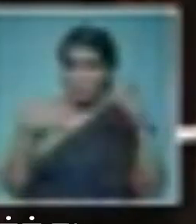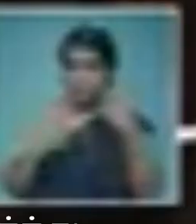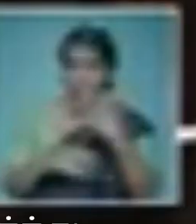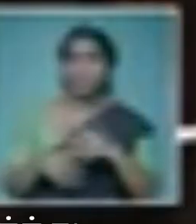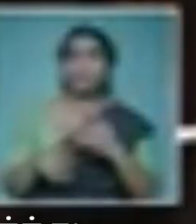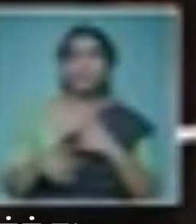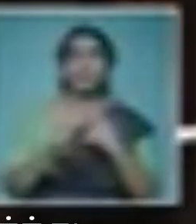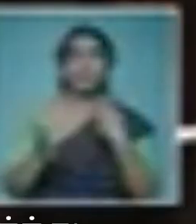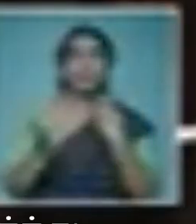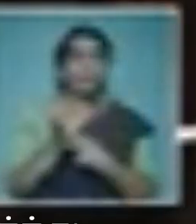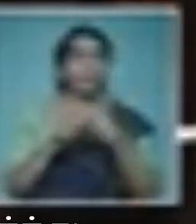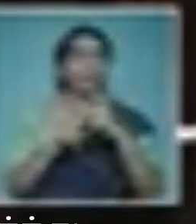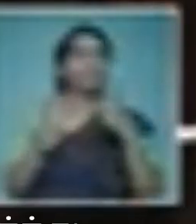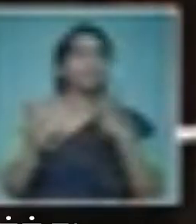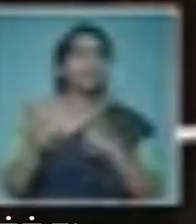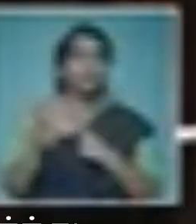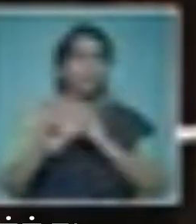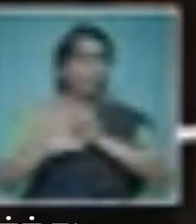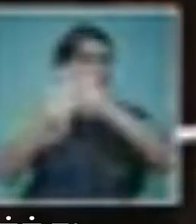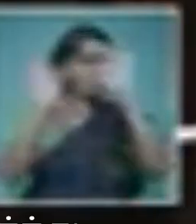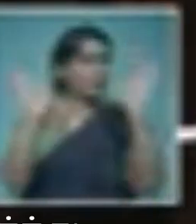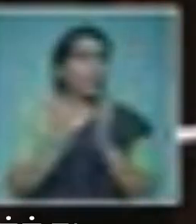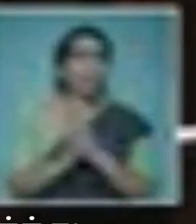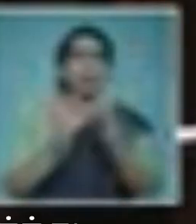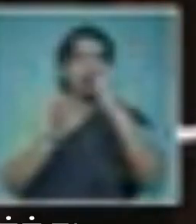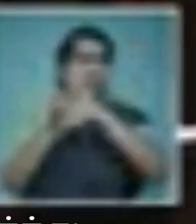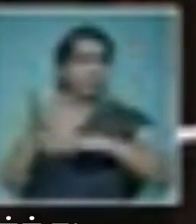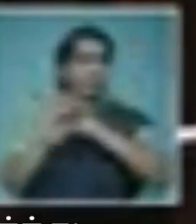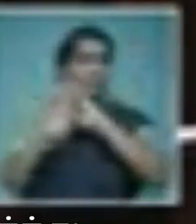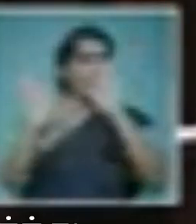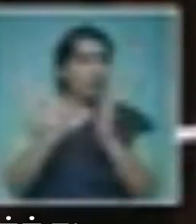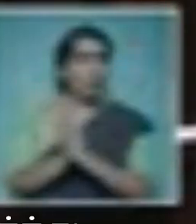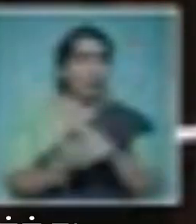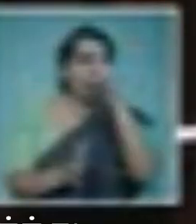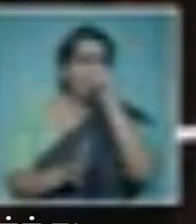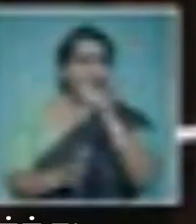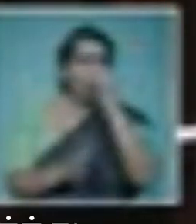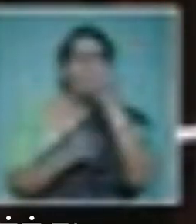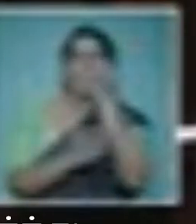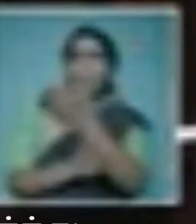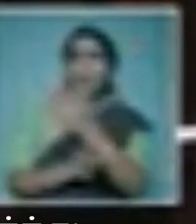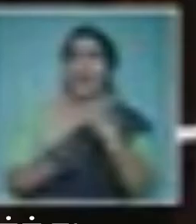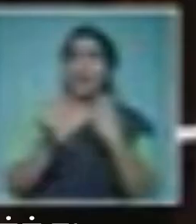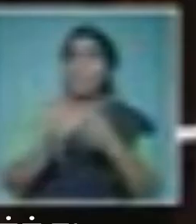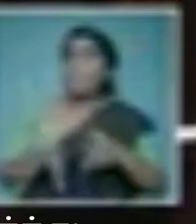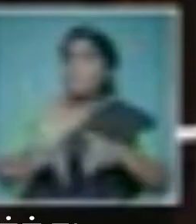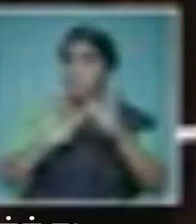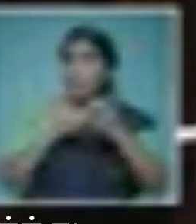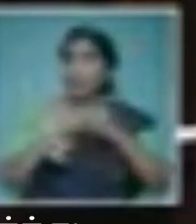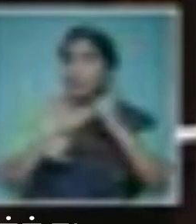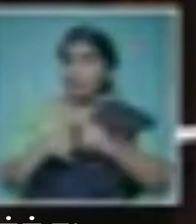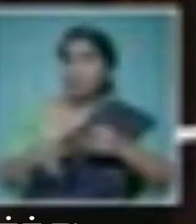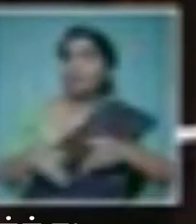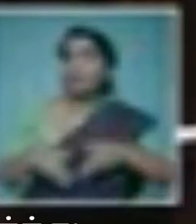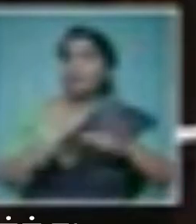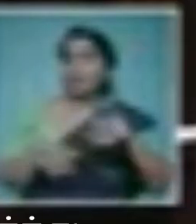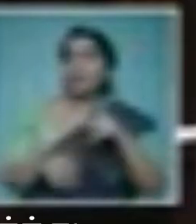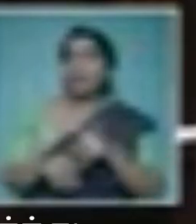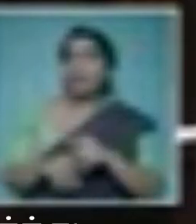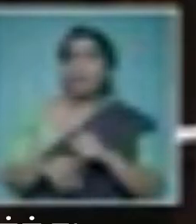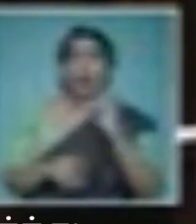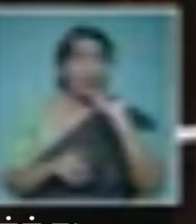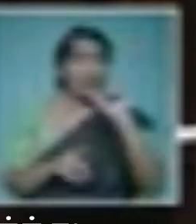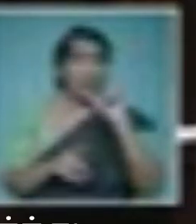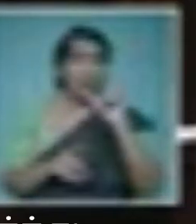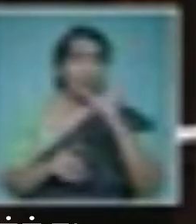ගත්තා RDA දැන් බලමු මේ මේ ඔක්කොම මේ අයවැයේ තියෙන හැම අමාත්‍යංශෙම හොරගම් කරනවා RDA එක ගත්තොත් එමේ හයිවේ ඇන් රෝඩ් මිනිස්ට්‍රි එකේ කොන්ට්‍රැක්ට්